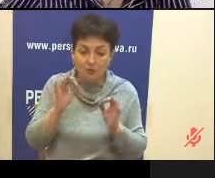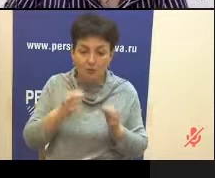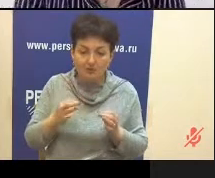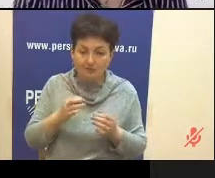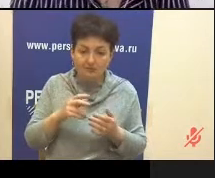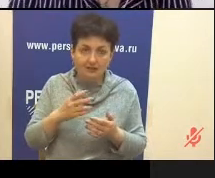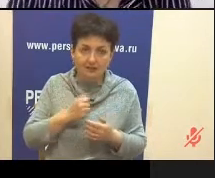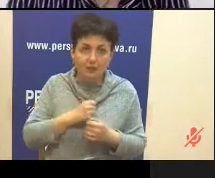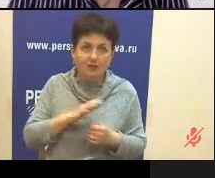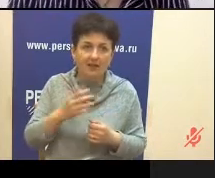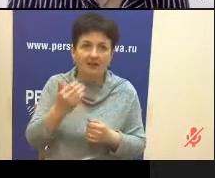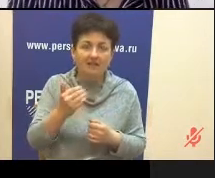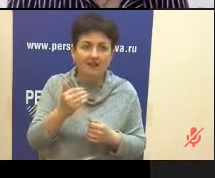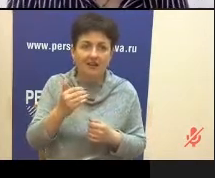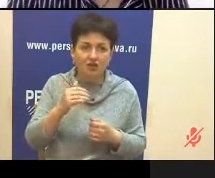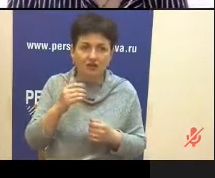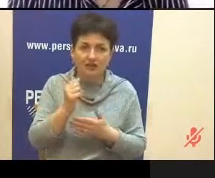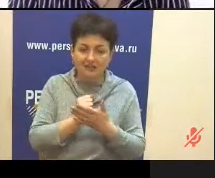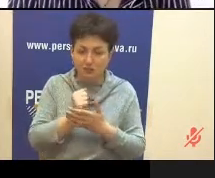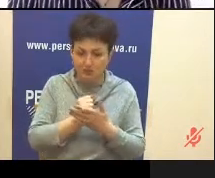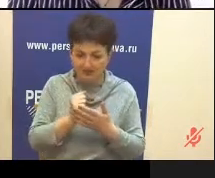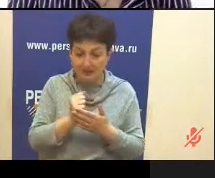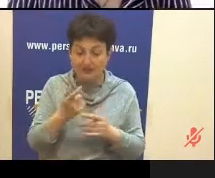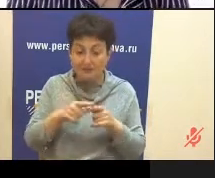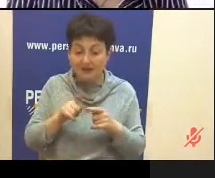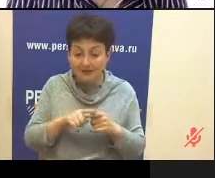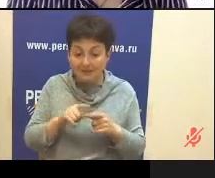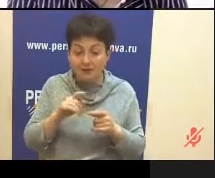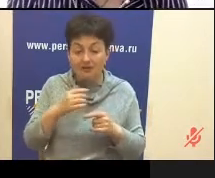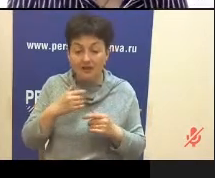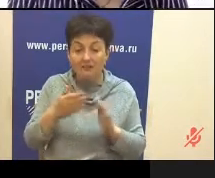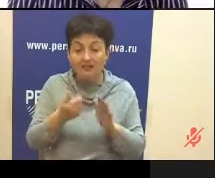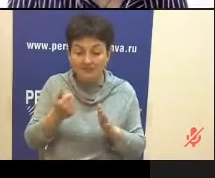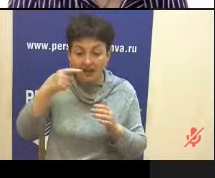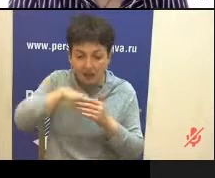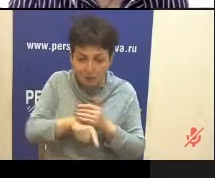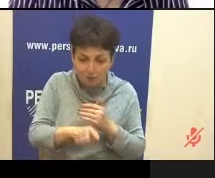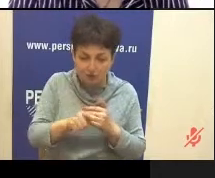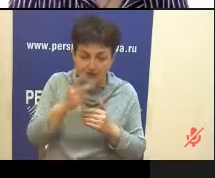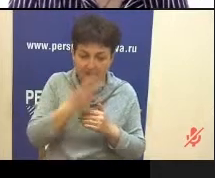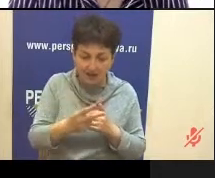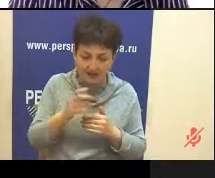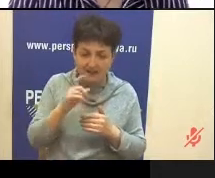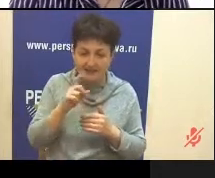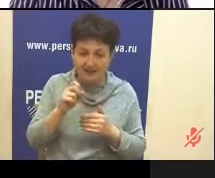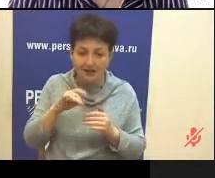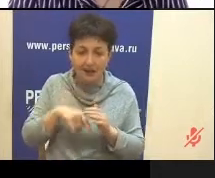образом не умаляет вашего ресурсного запаса. Вот, поэтому, собственно, призываю глубже заглядывать в закрома. Там